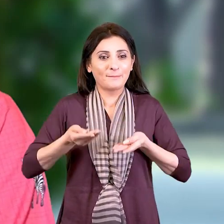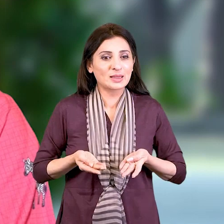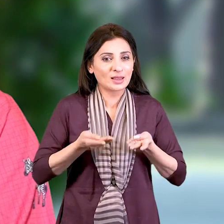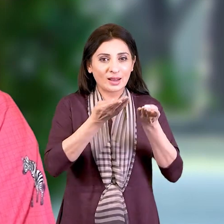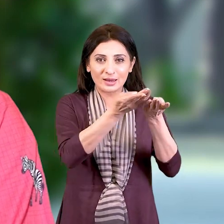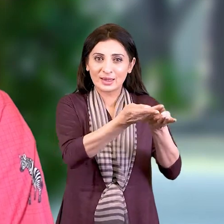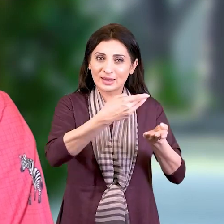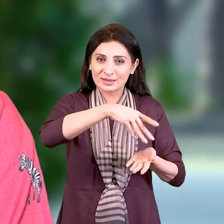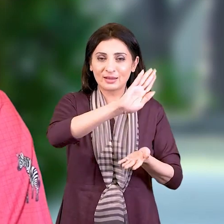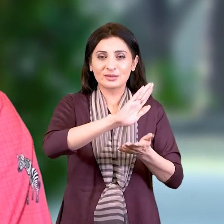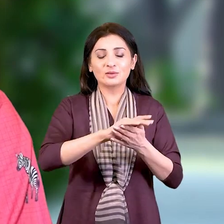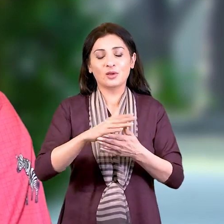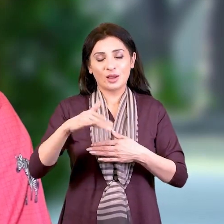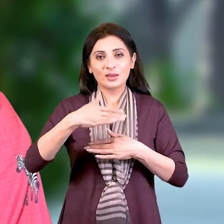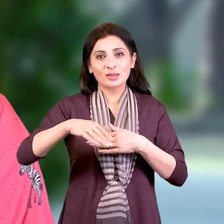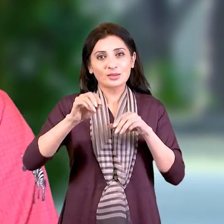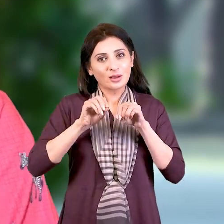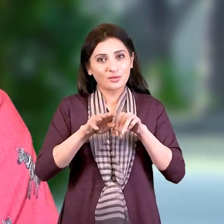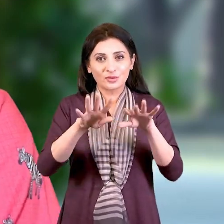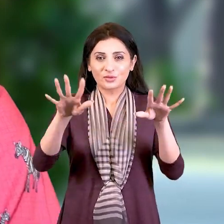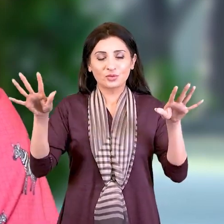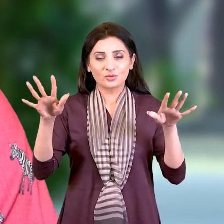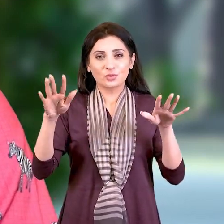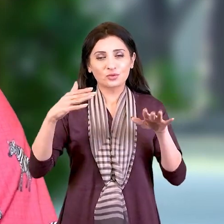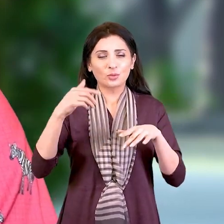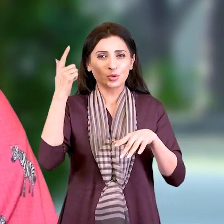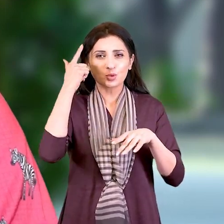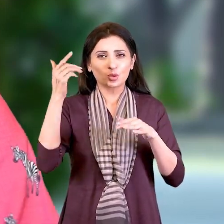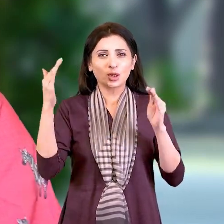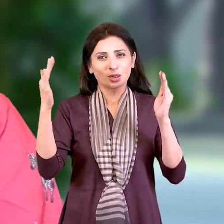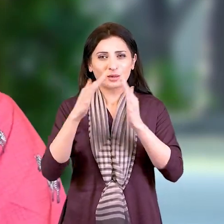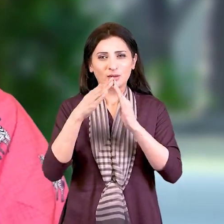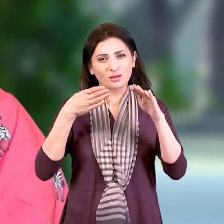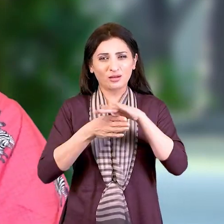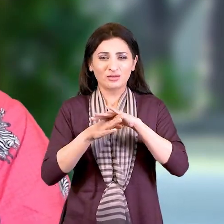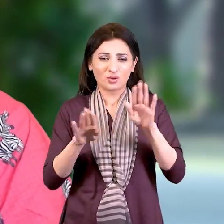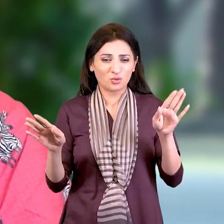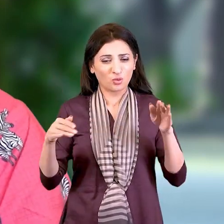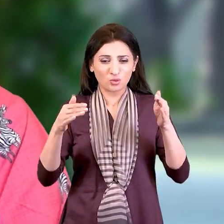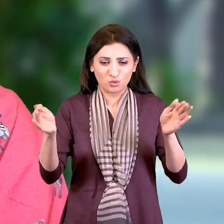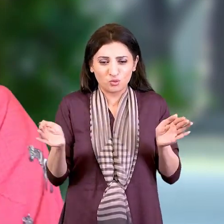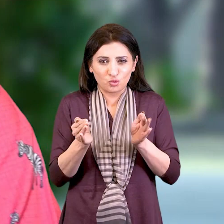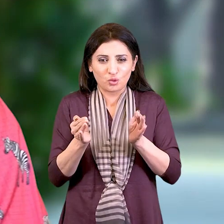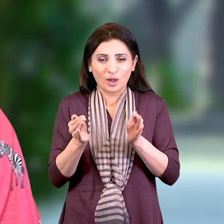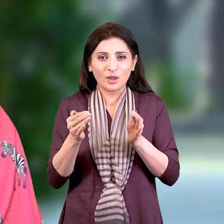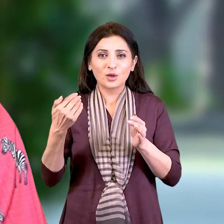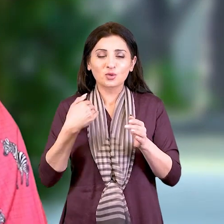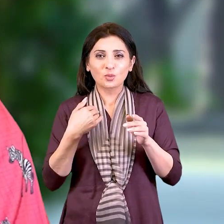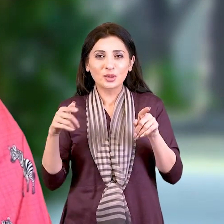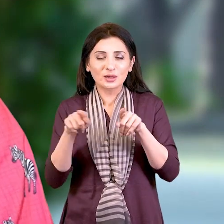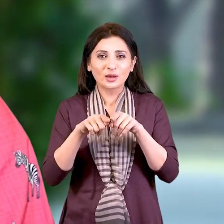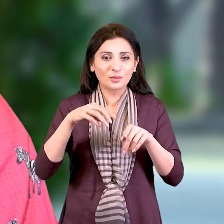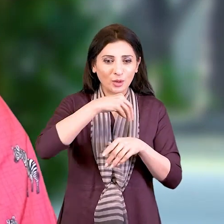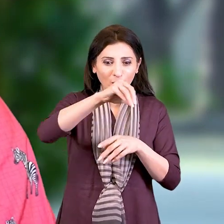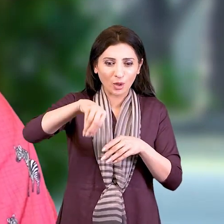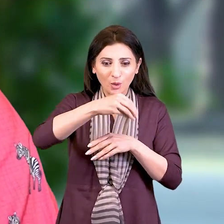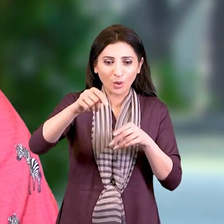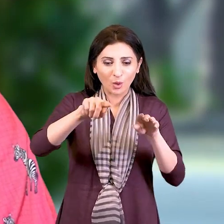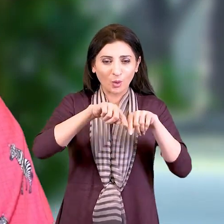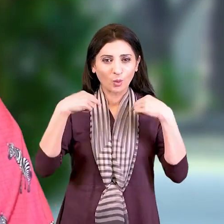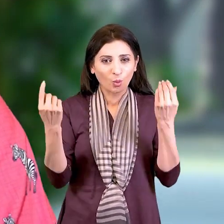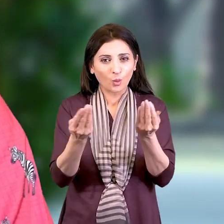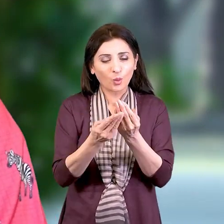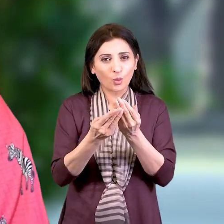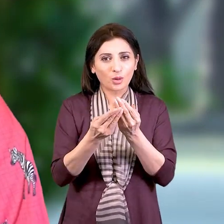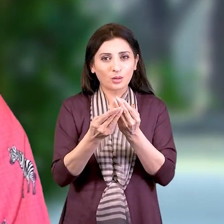वी रियलाइज दैट अब घर के अंदर नहीं हो सकता, बिकॉज मेरा एक छोटा सा किचन था, उसमें या मेरा कुक रह सकता था या मेरा रिकीज़ का स्टाफ रह सकता था.